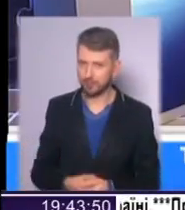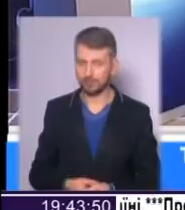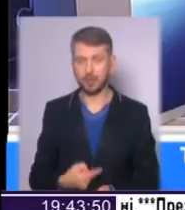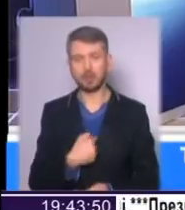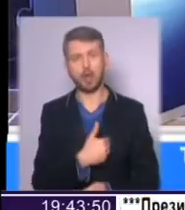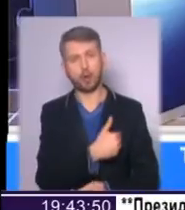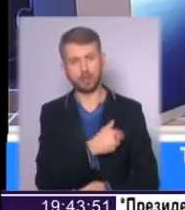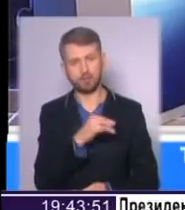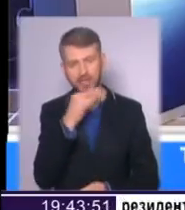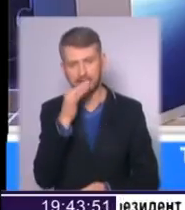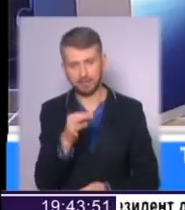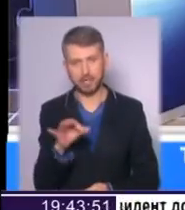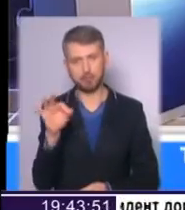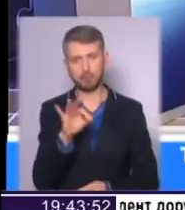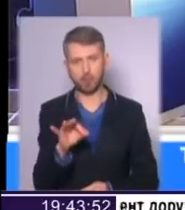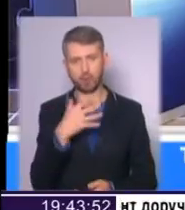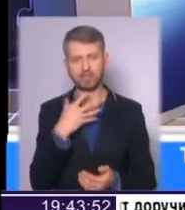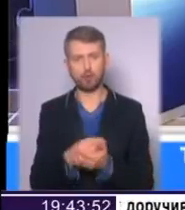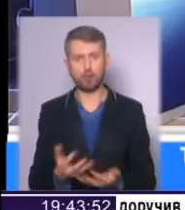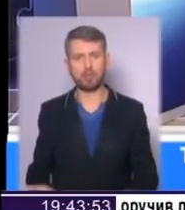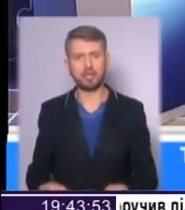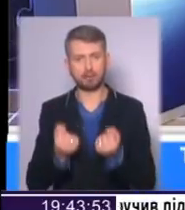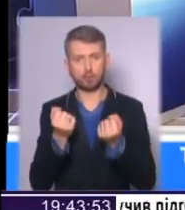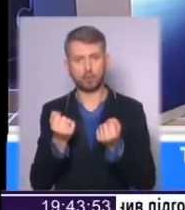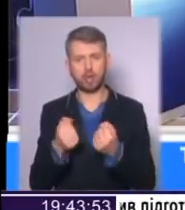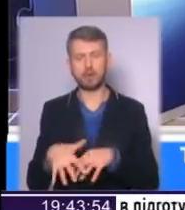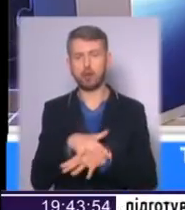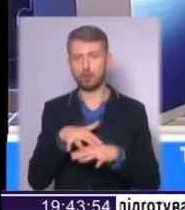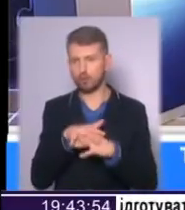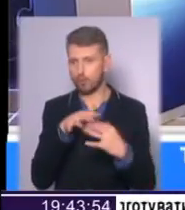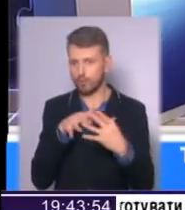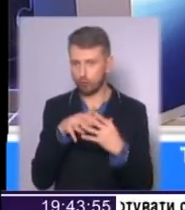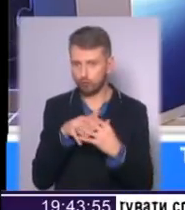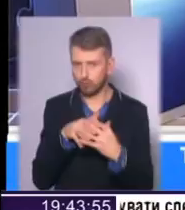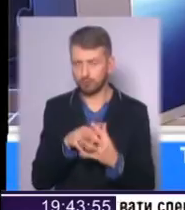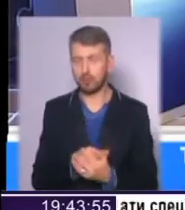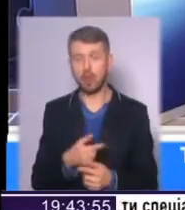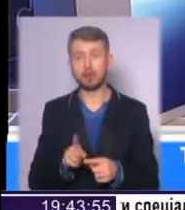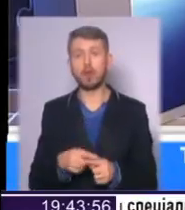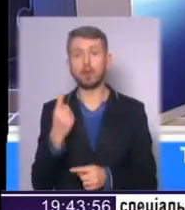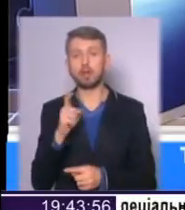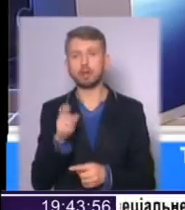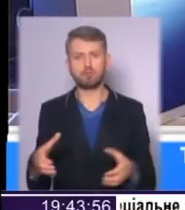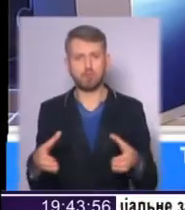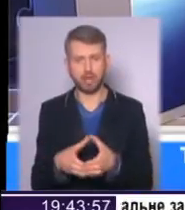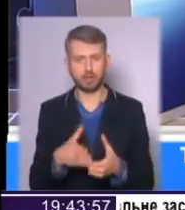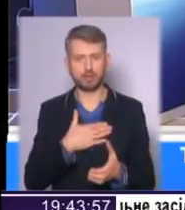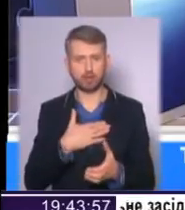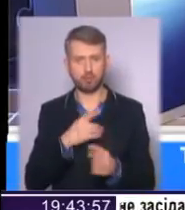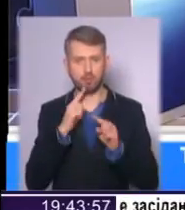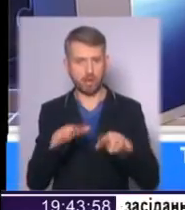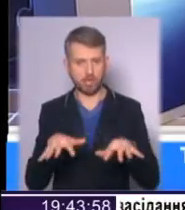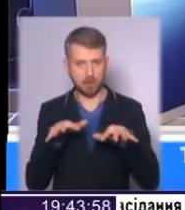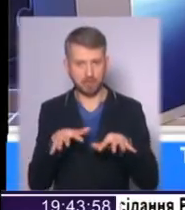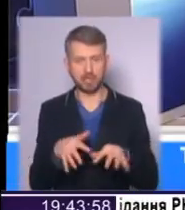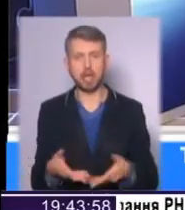би сказати про свою підтримку Народному фронту. Це одна з партій в нашому парламенті,